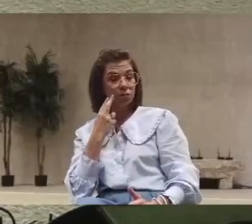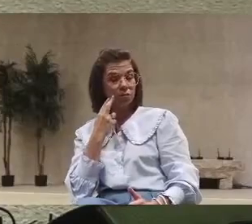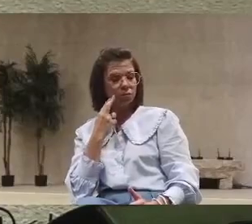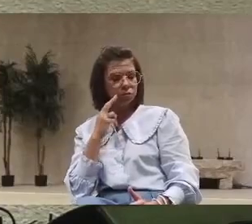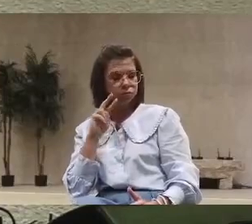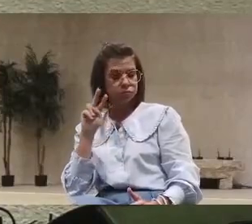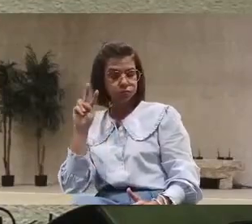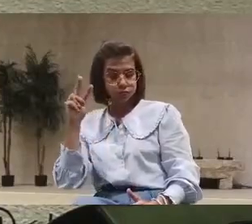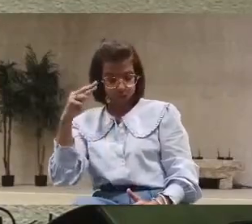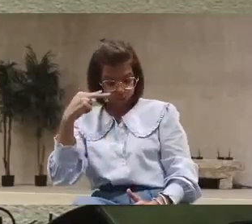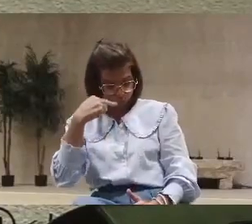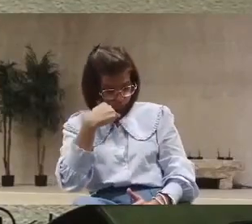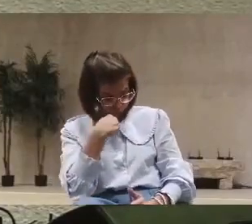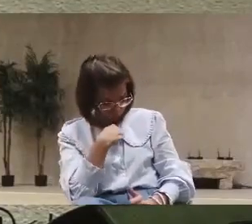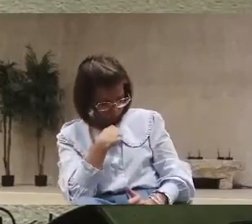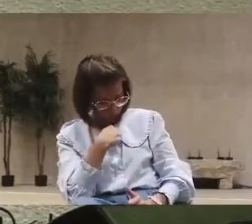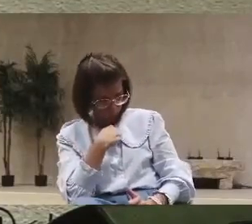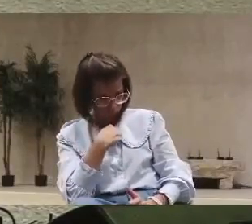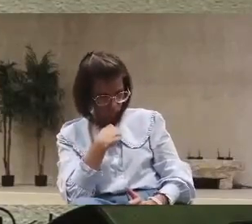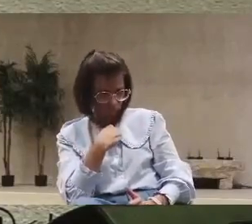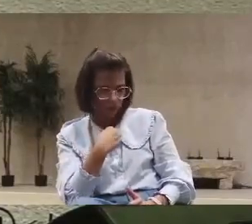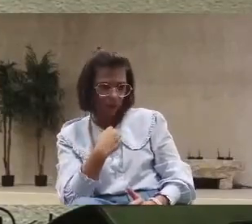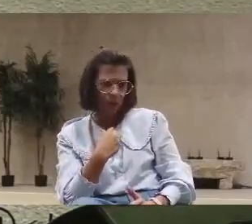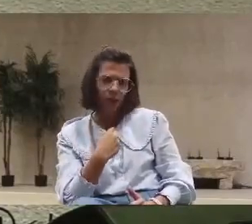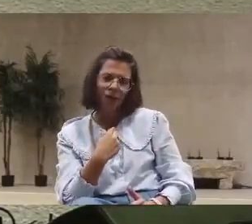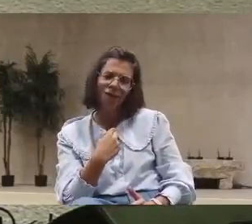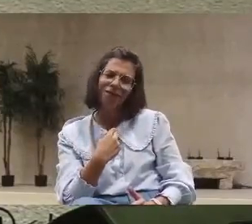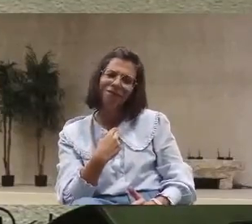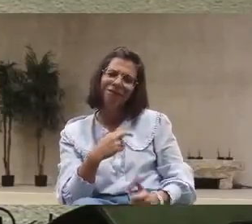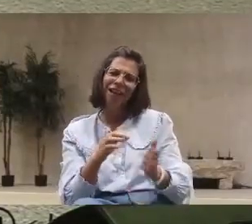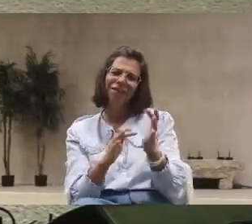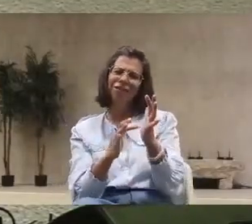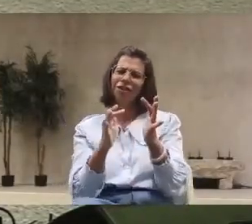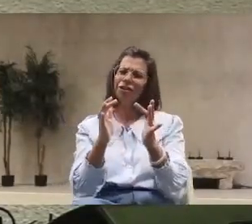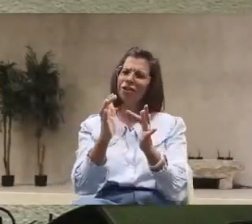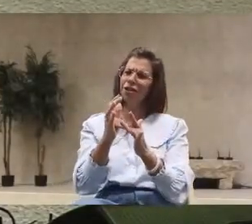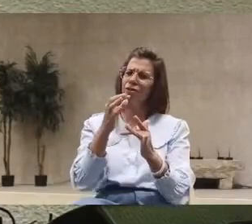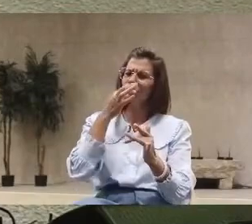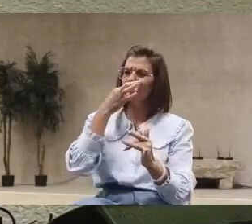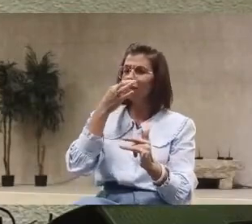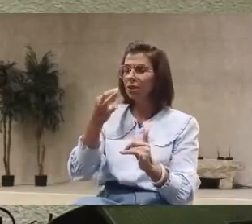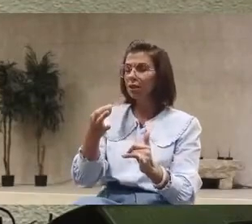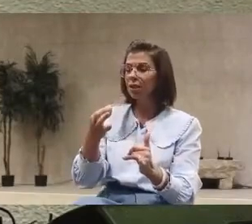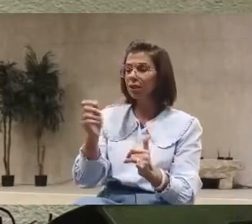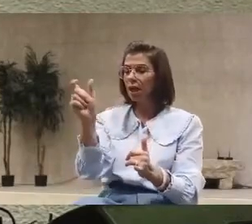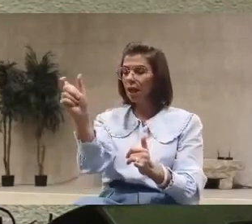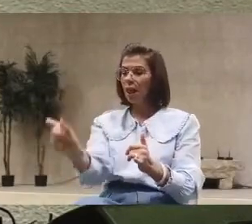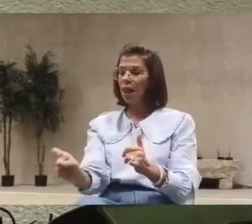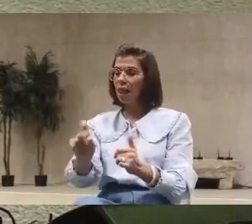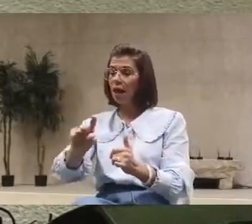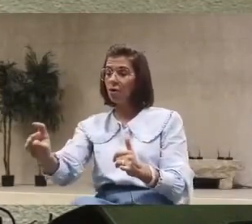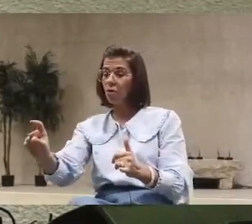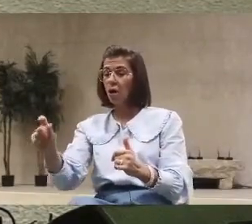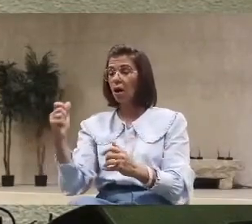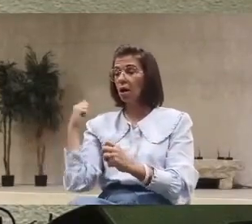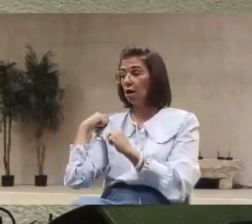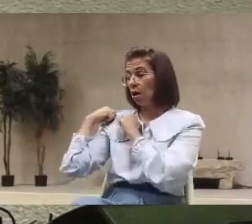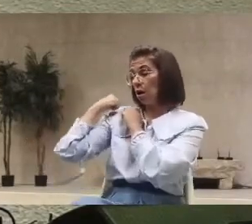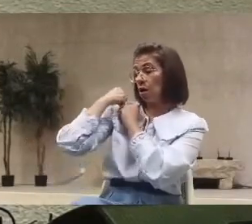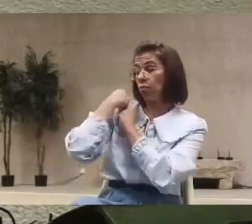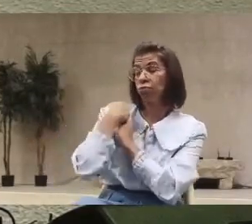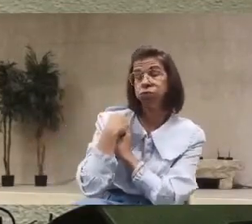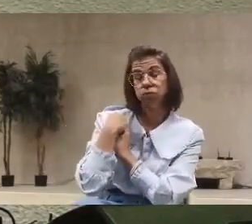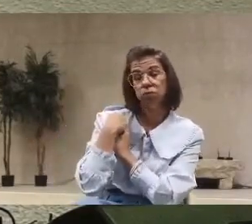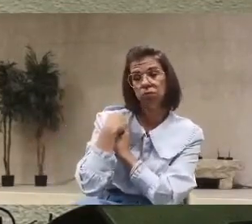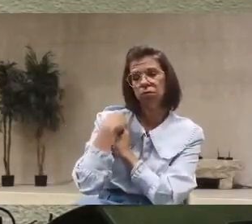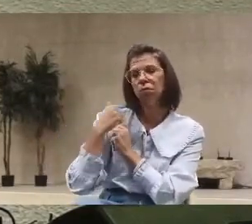croix à porter pourtant Jésus dit porte la croix que celui qui veut me suivre porte la croix et me suivre toutes